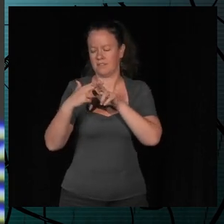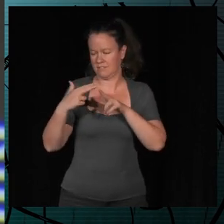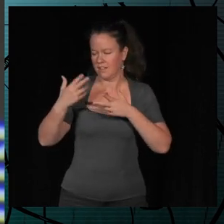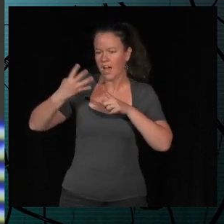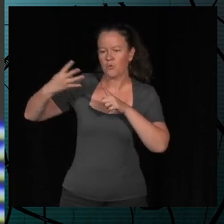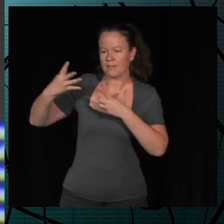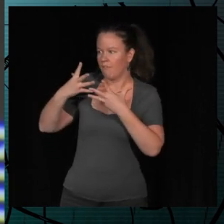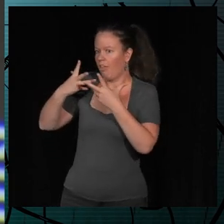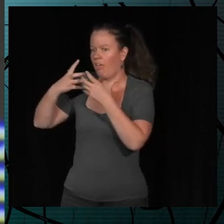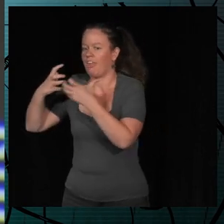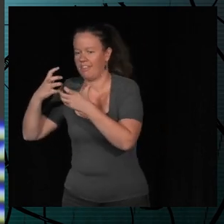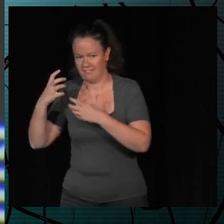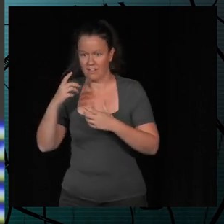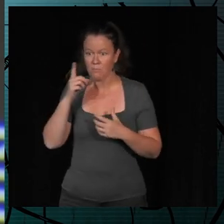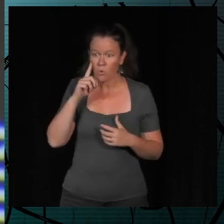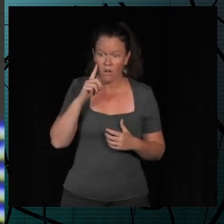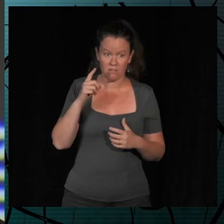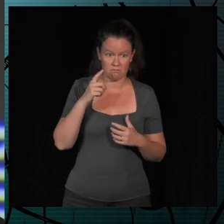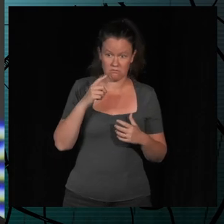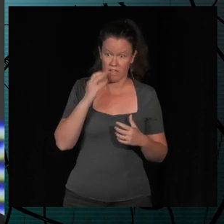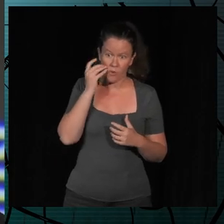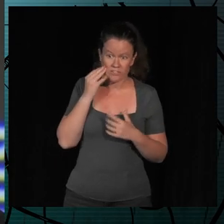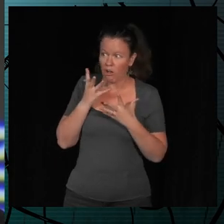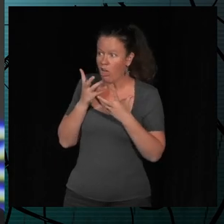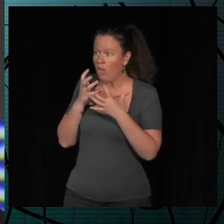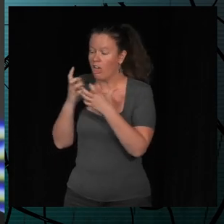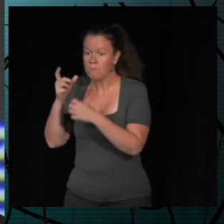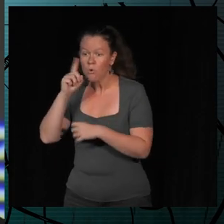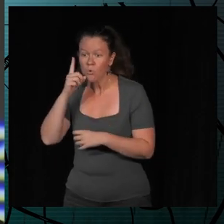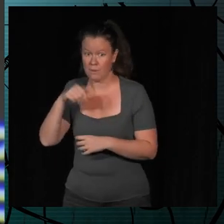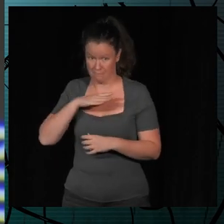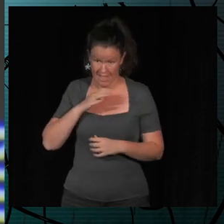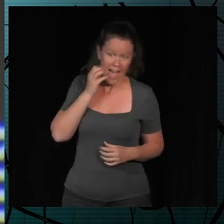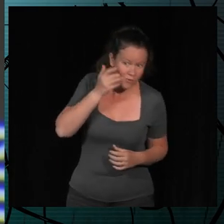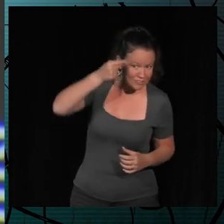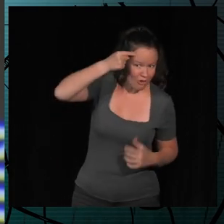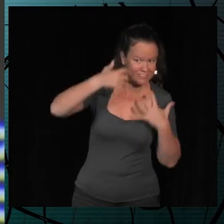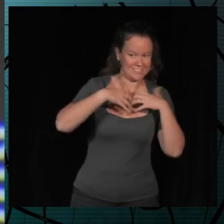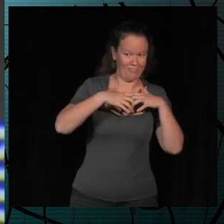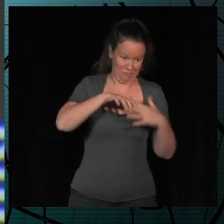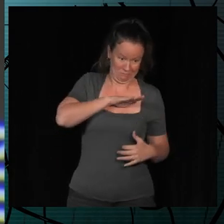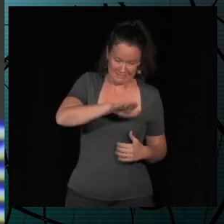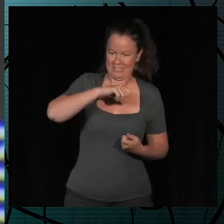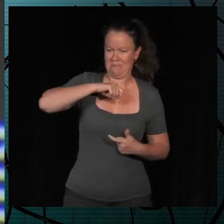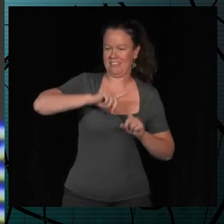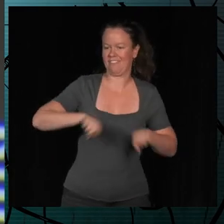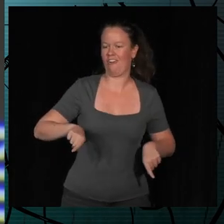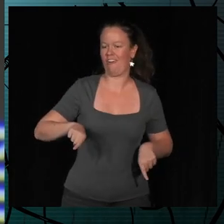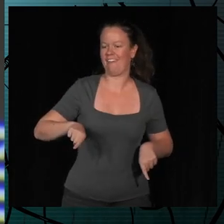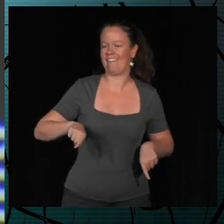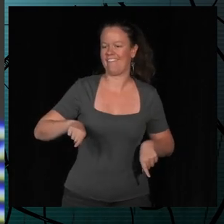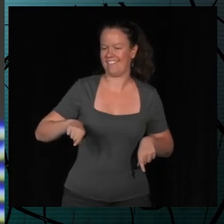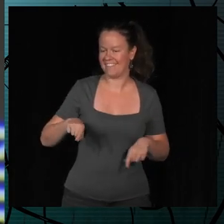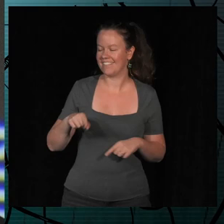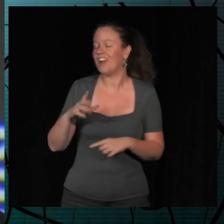donc ça c'est lié au fait que le cerveau des adolescents murit en deux temps d'abord alors c'est assez bizarre mais vous allez voir que ce n'a pas que